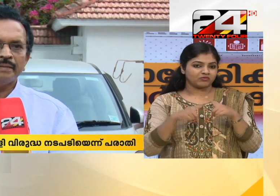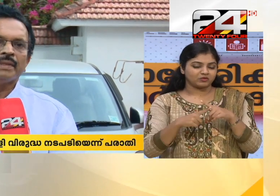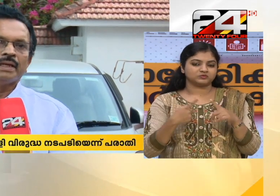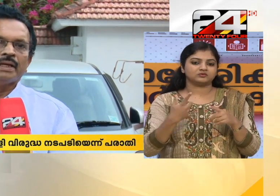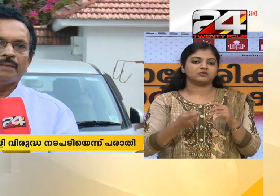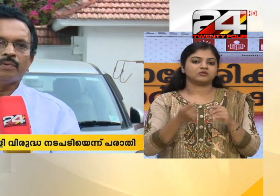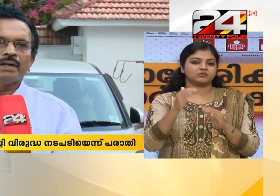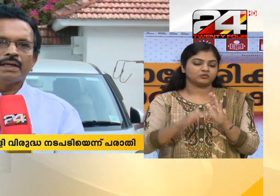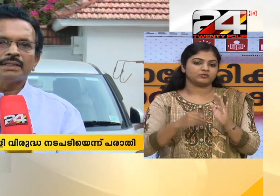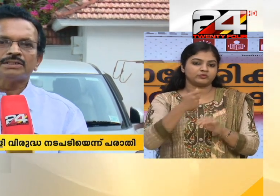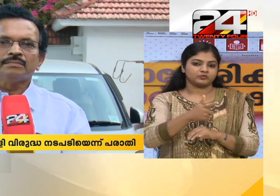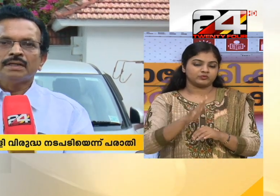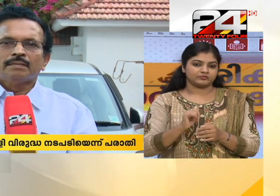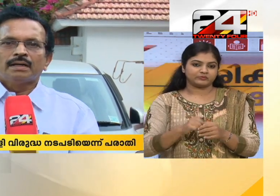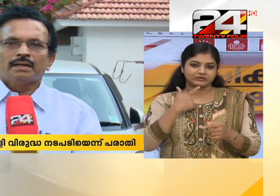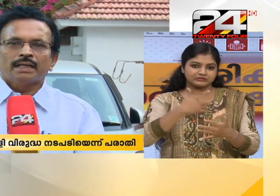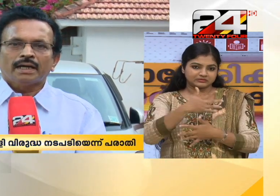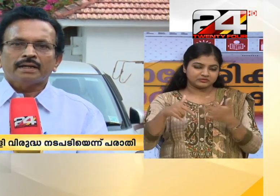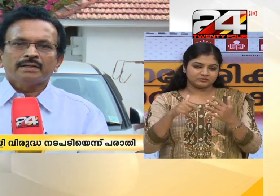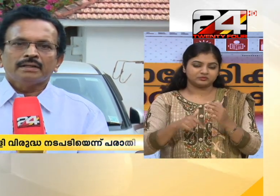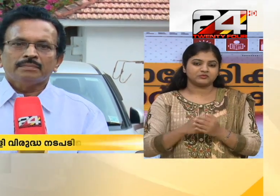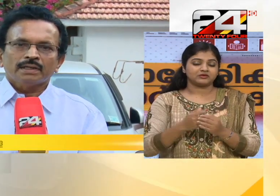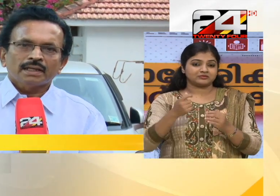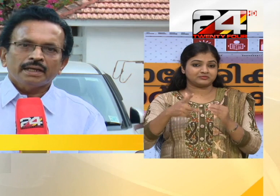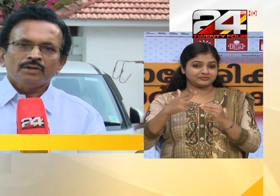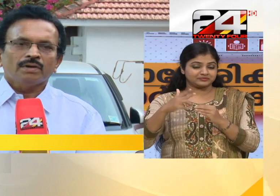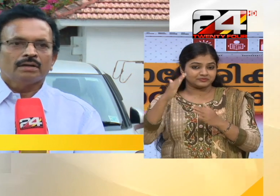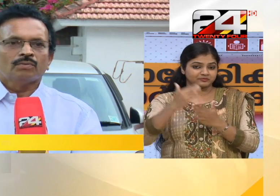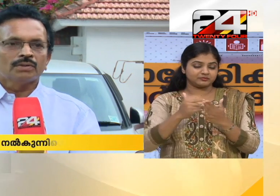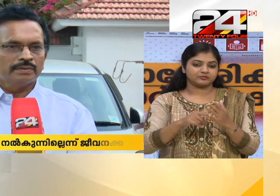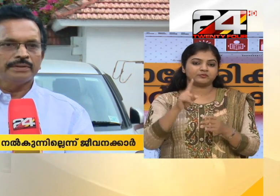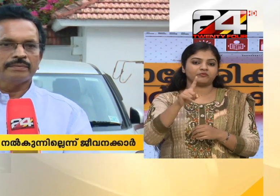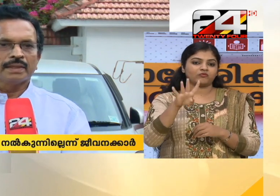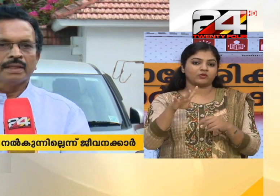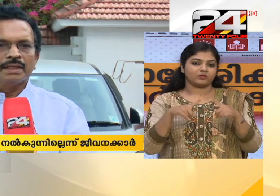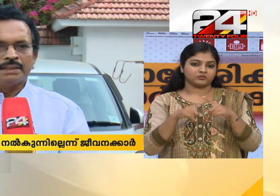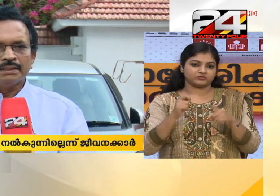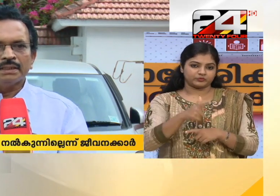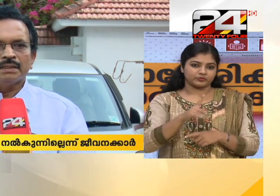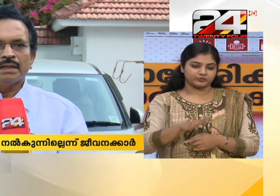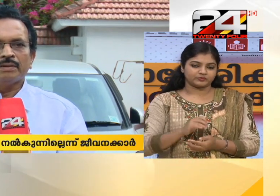പേരിൽ ഇപ്പോൾ ഏകദേശം എല്ലാ കട്ടിങ് കഴിഞ്ഞ് 14,000 കൊടുത്തുകൊണ്ടിരിക്കുന്നു. ഇന്ന് അവർ